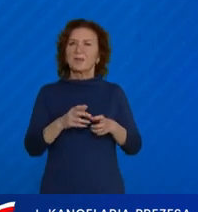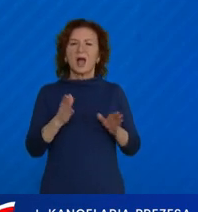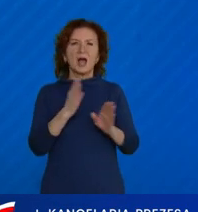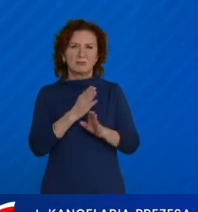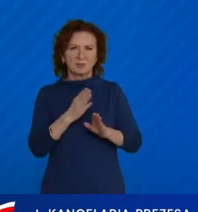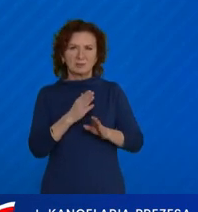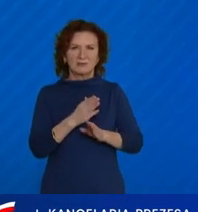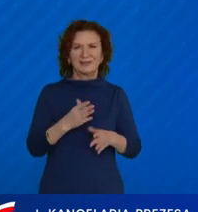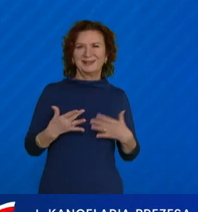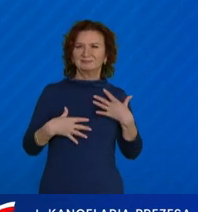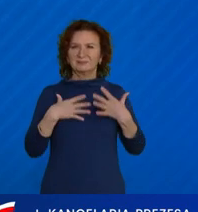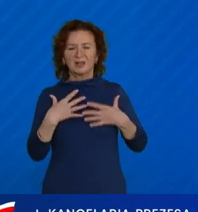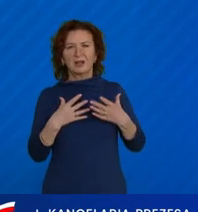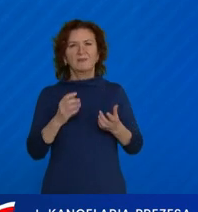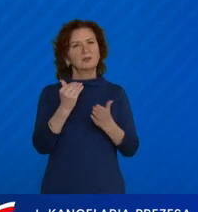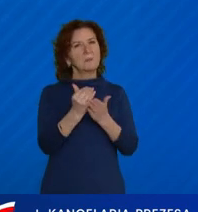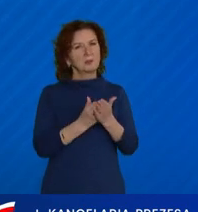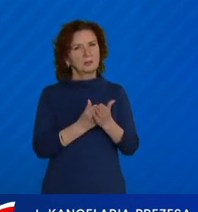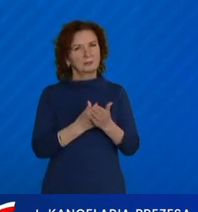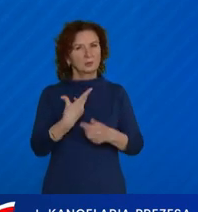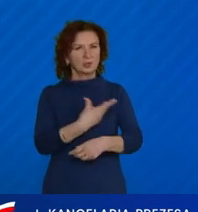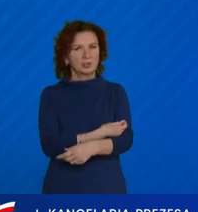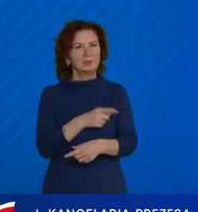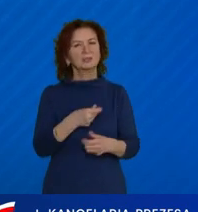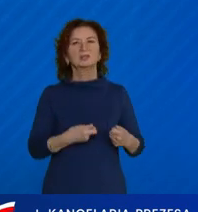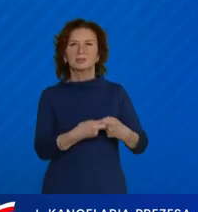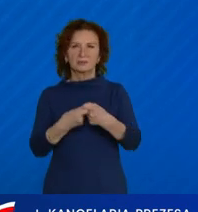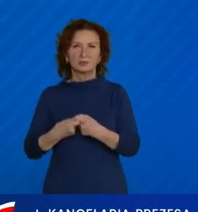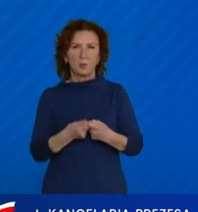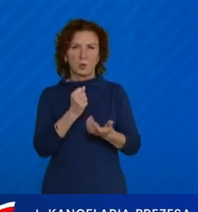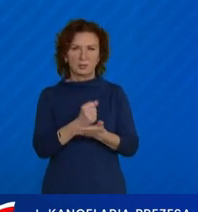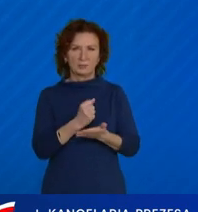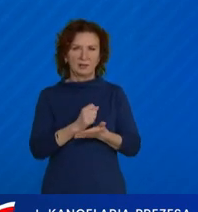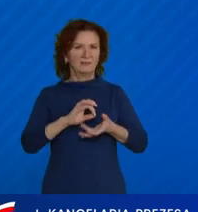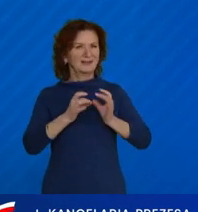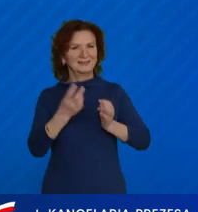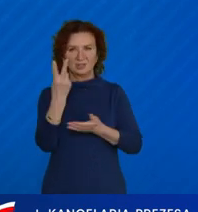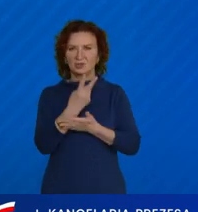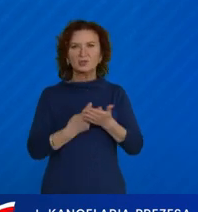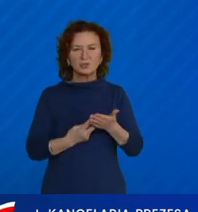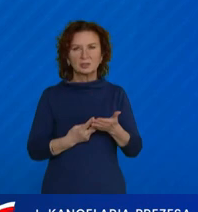ten program szczepień jest naszą wspólną sprawą. Jak czytam tego rodzaju wypowiedzi w mediach,